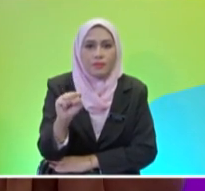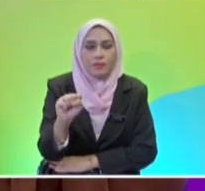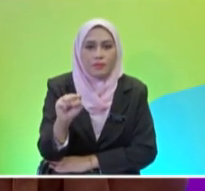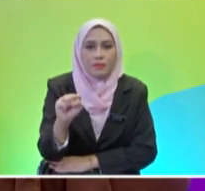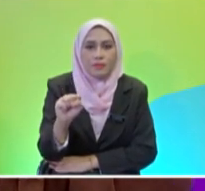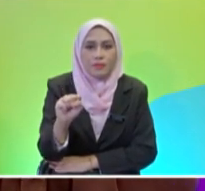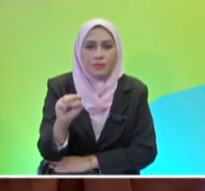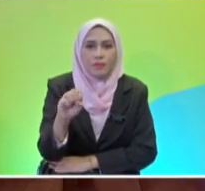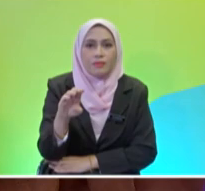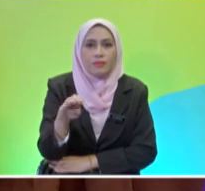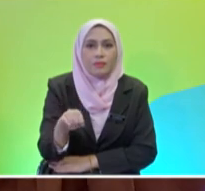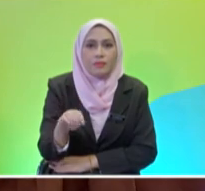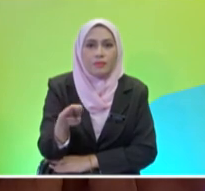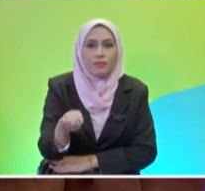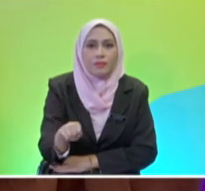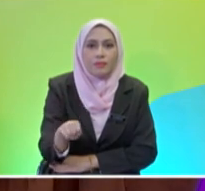C-A-S, cas.